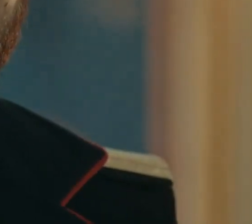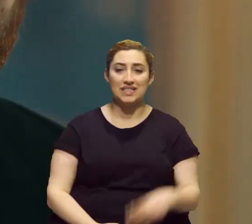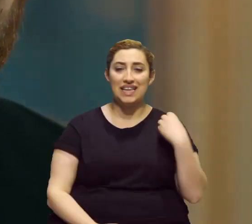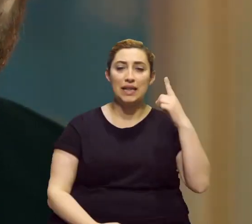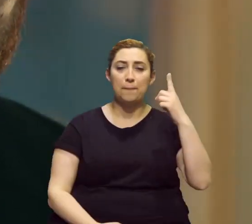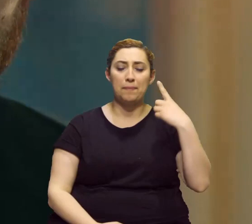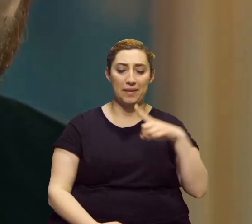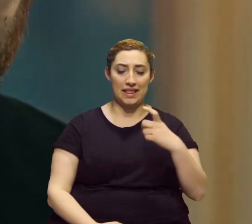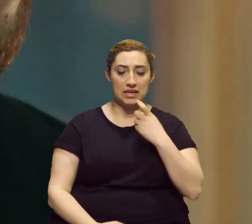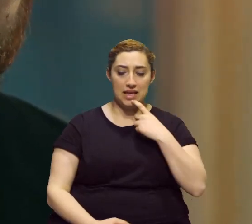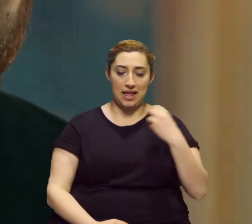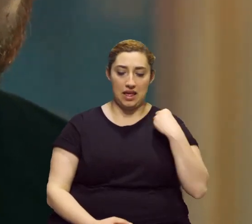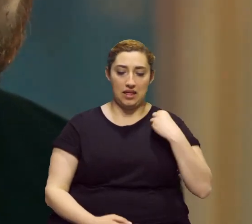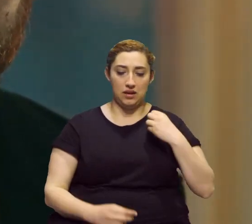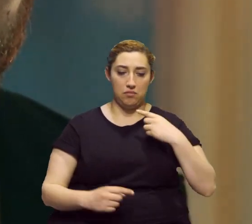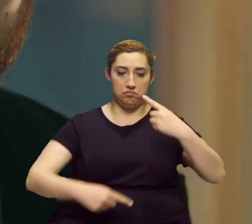Yeni bir 1000 yıl yaklaşıyor.